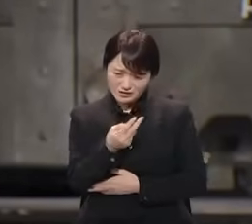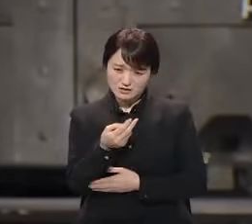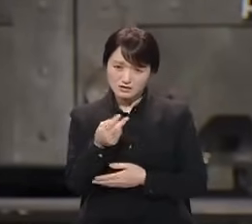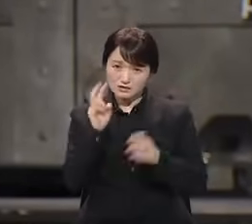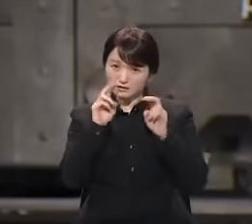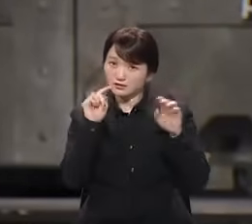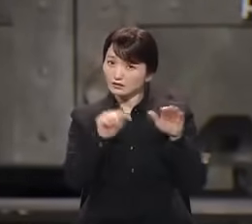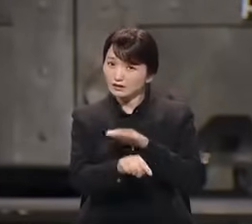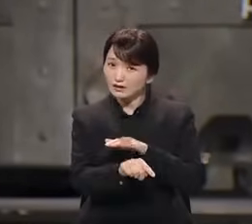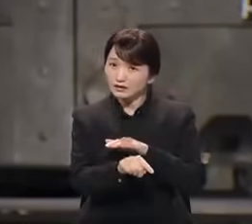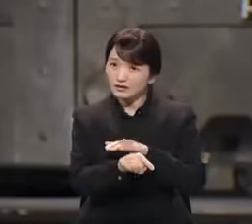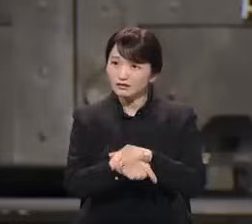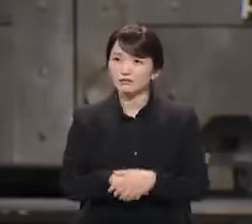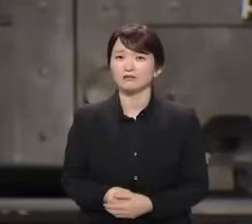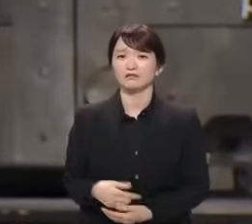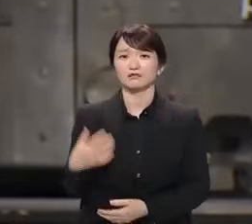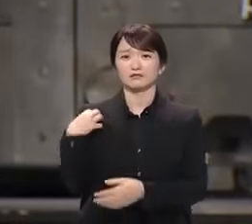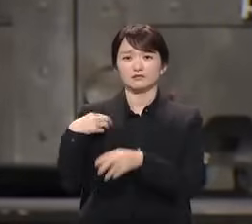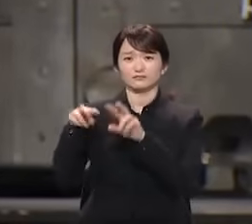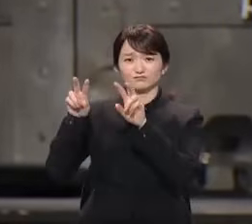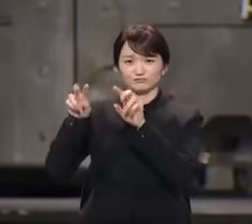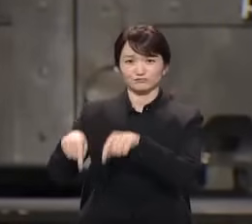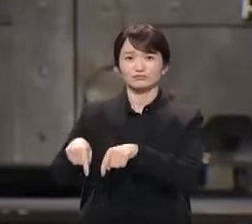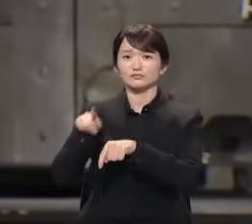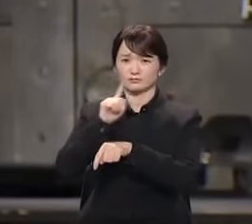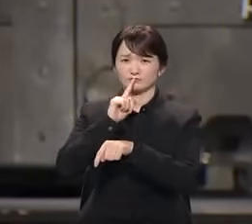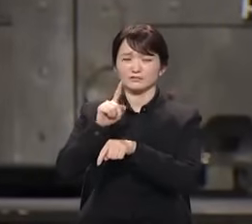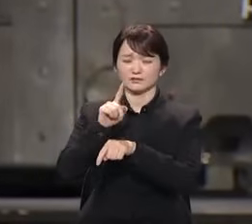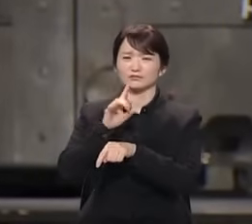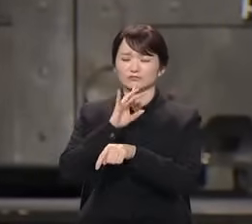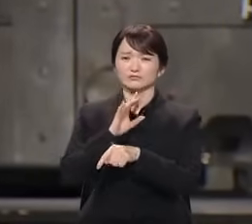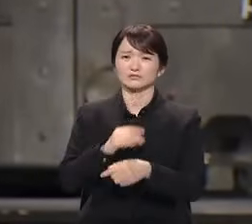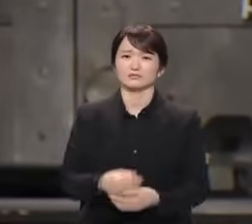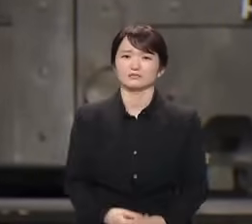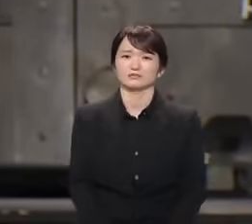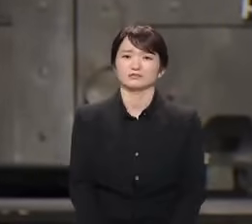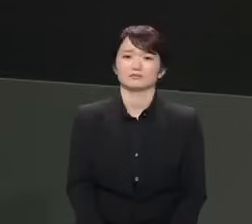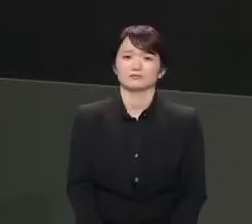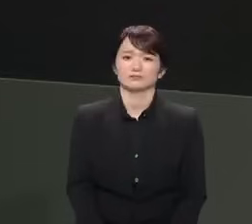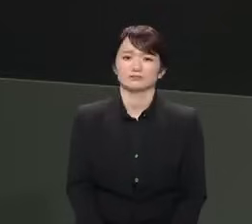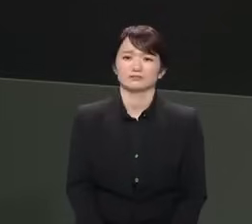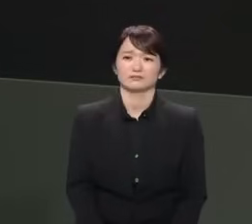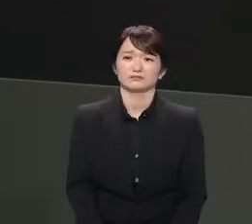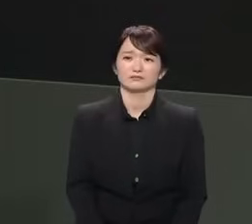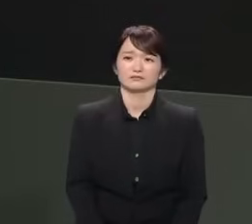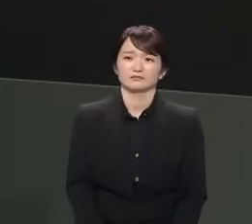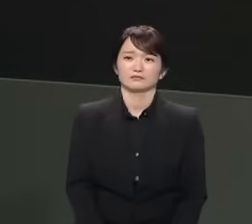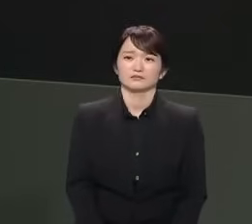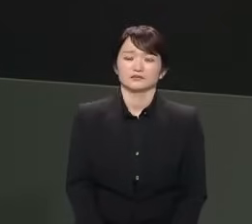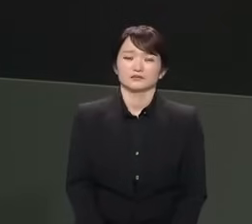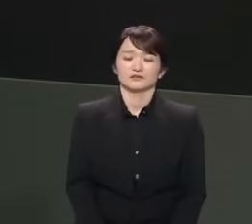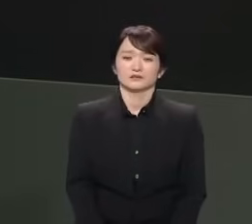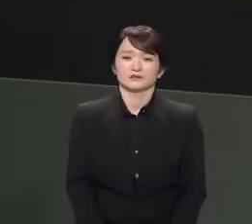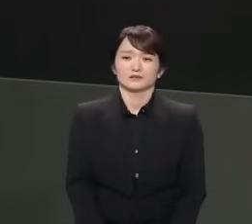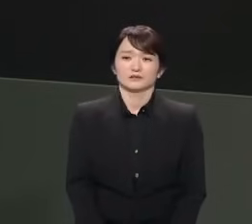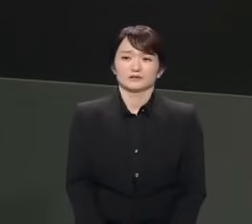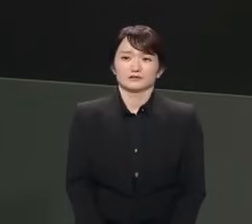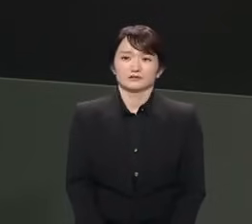출근하라고요? 정말 무책임하다라고 밖에는 말할 수가 없네요. 그러니까 말이죠. 알겠습니다. 자 다음 또 이어가죠.